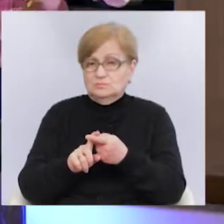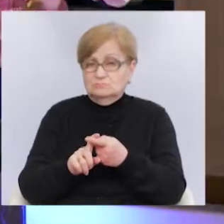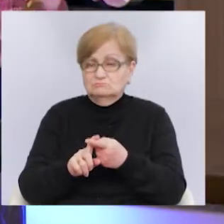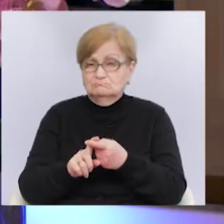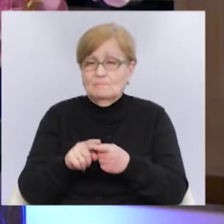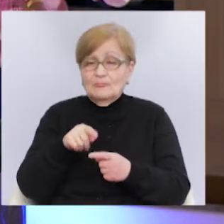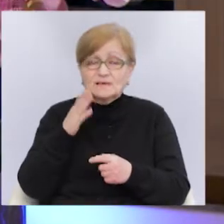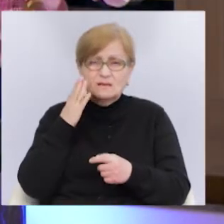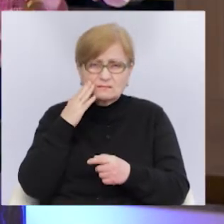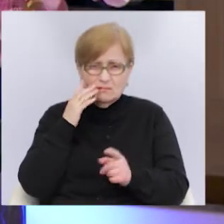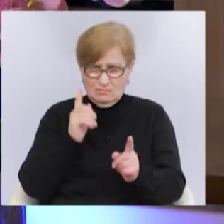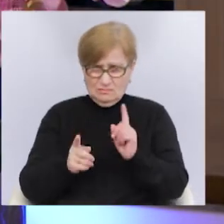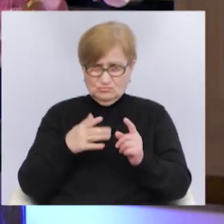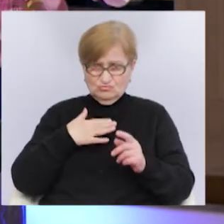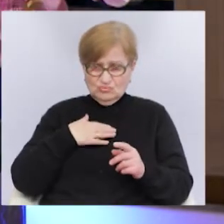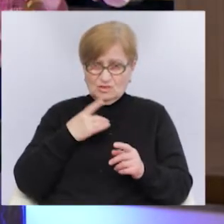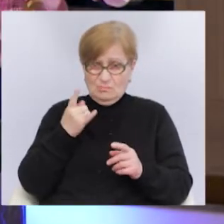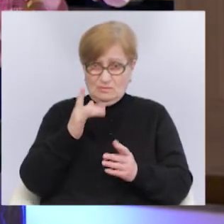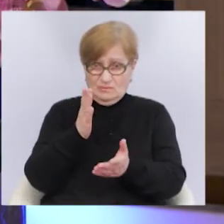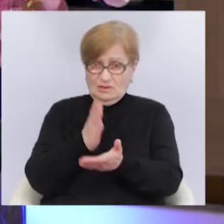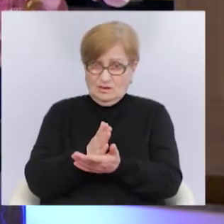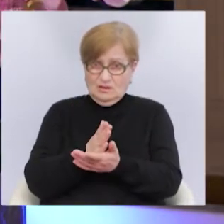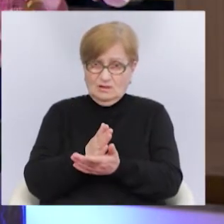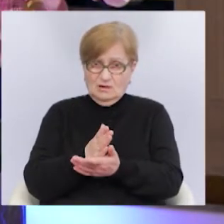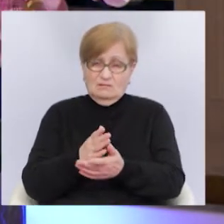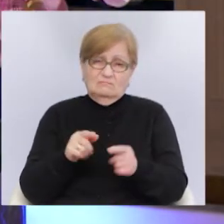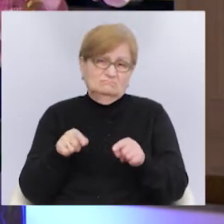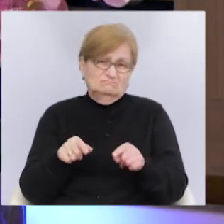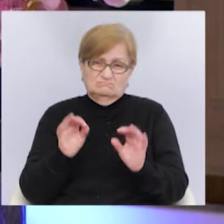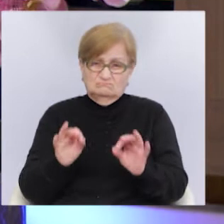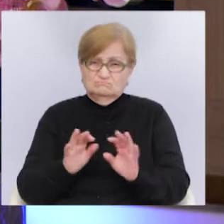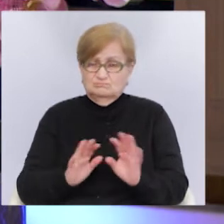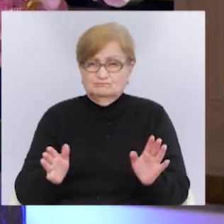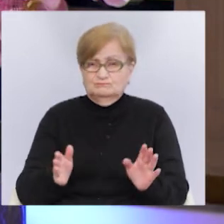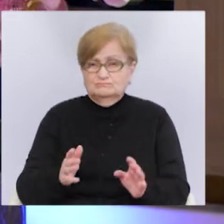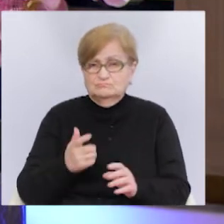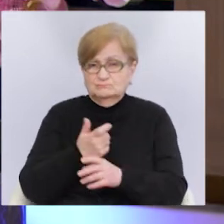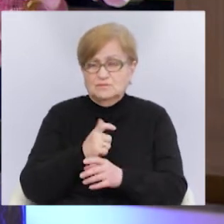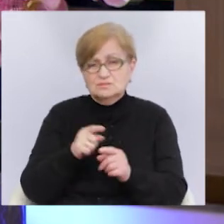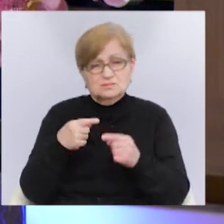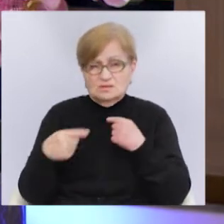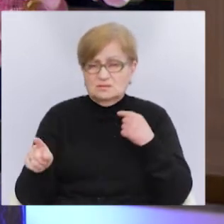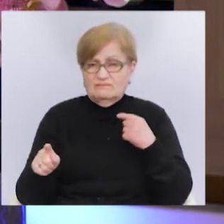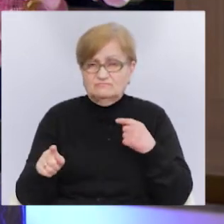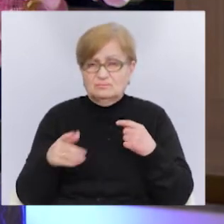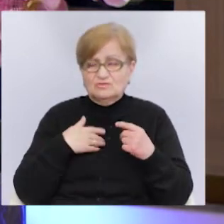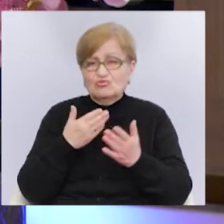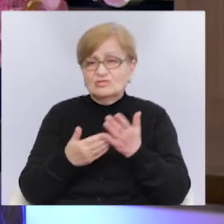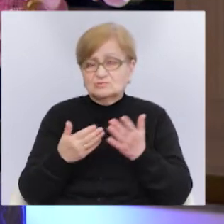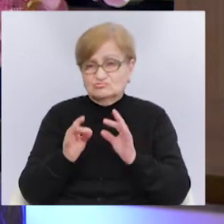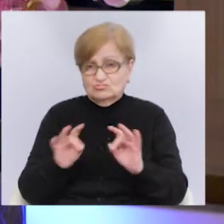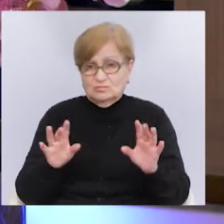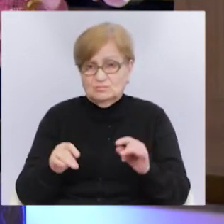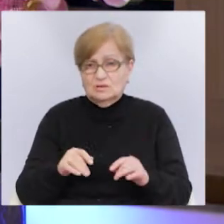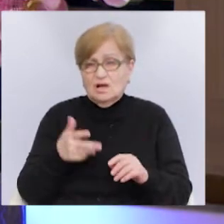იმ რეალობასთან რა რეალობაში ჩვენი ბავშვები არიან, ეს რჩევები ძალიან რადიკალურად განსხვავდება. ეს